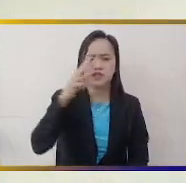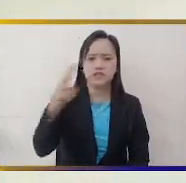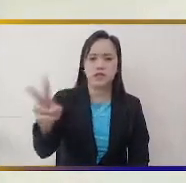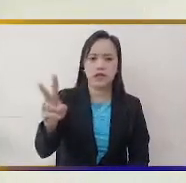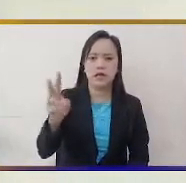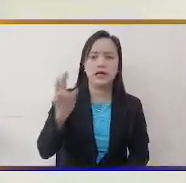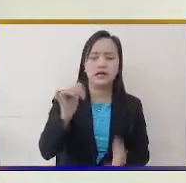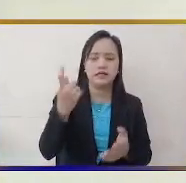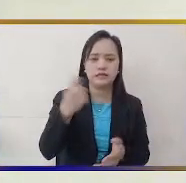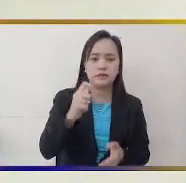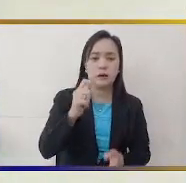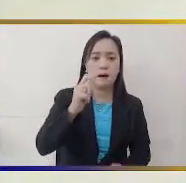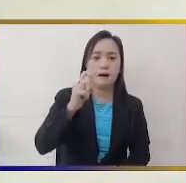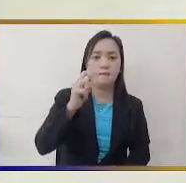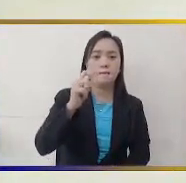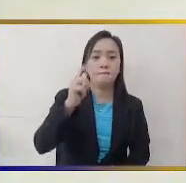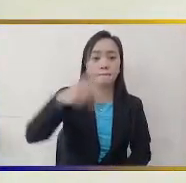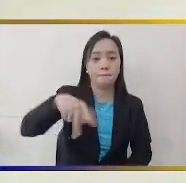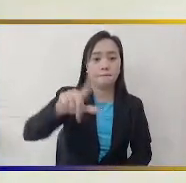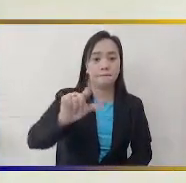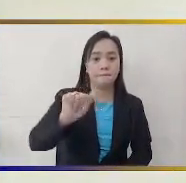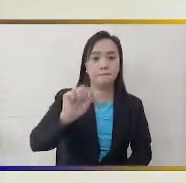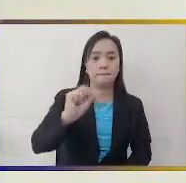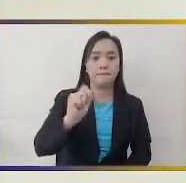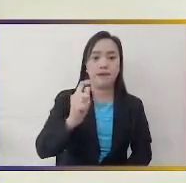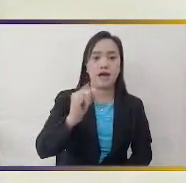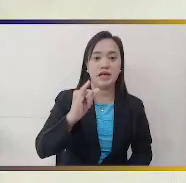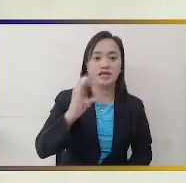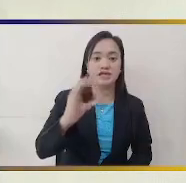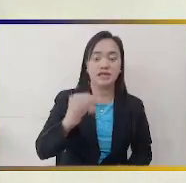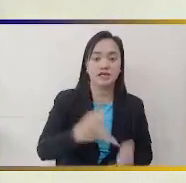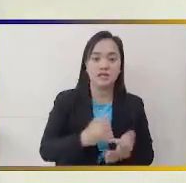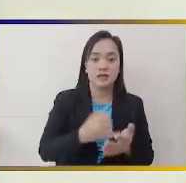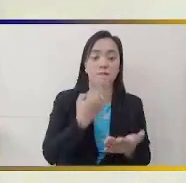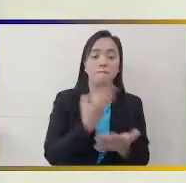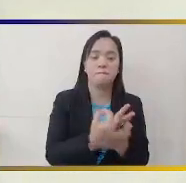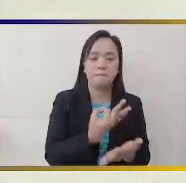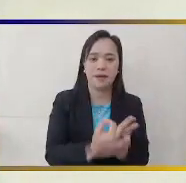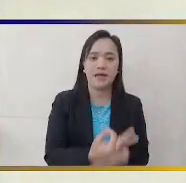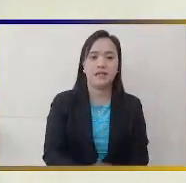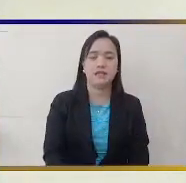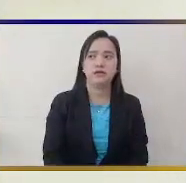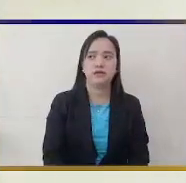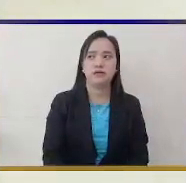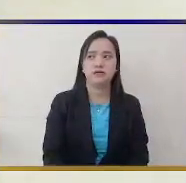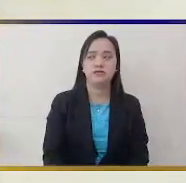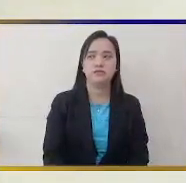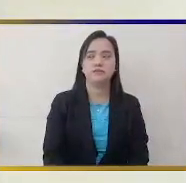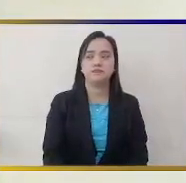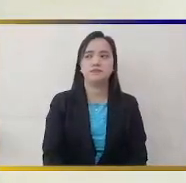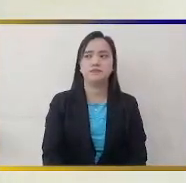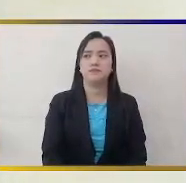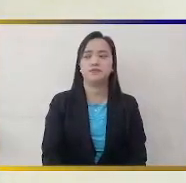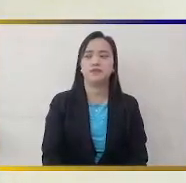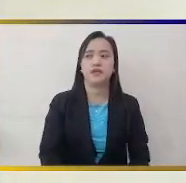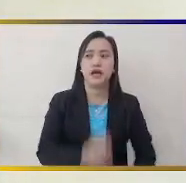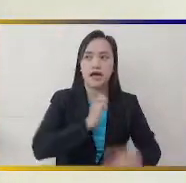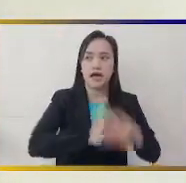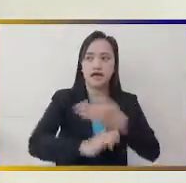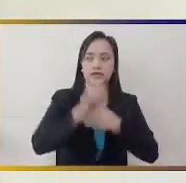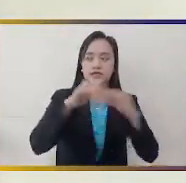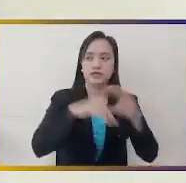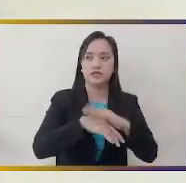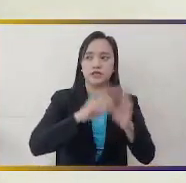kasi pwede mong ibenta eh at sa sa pagpasok namin sa pagpasok sa pintuan mismo mga kapatid